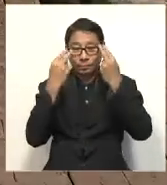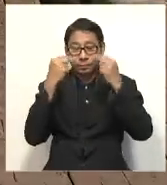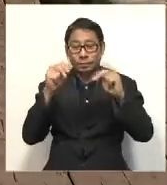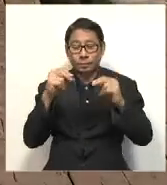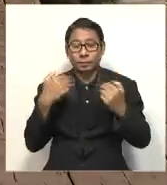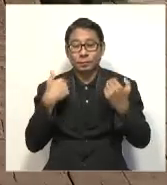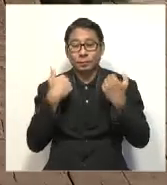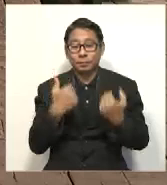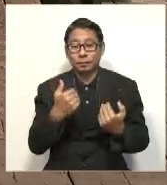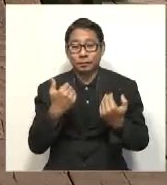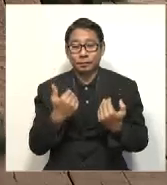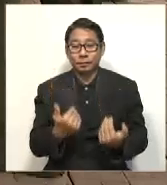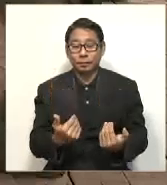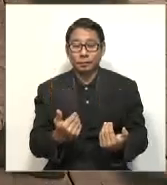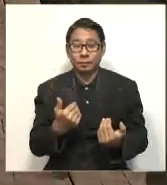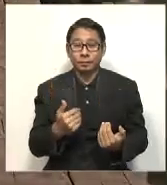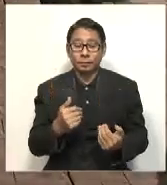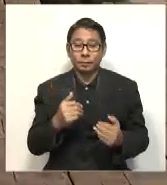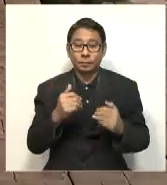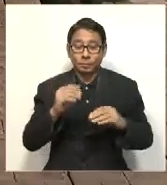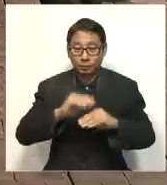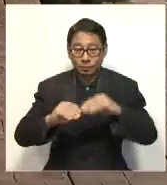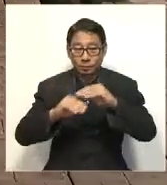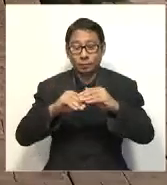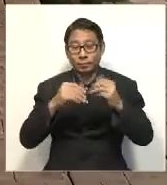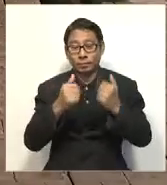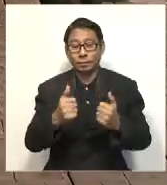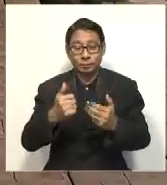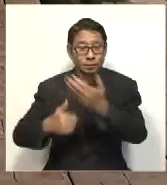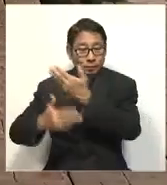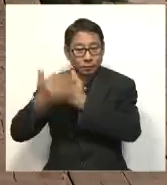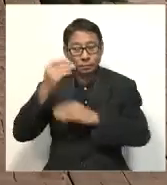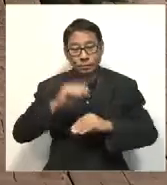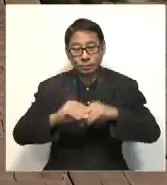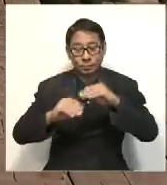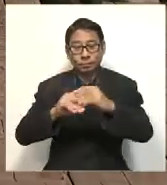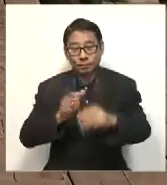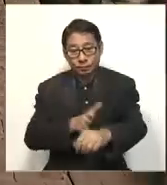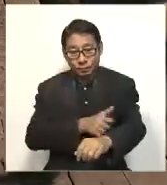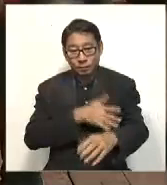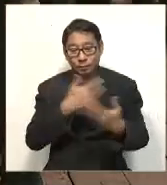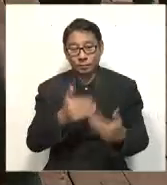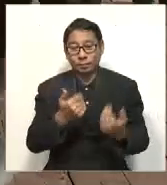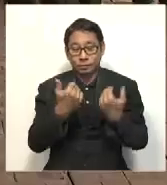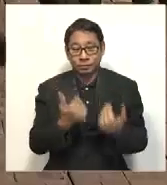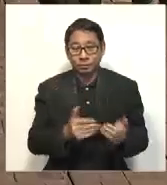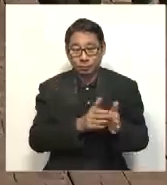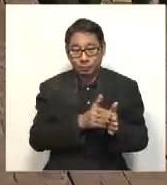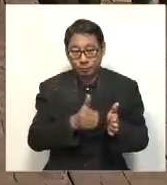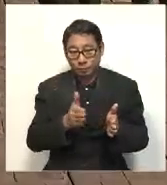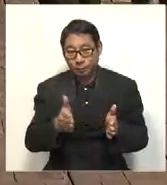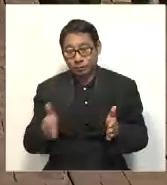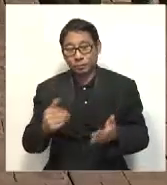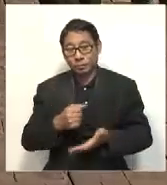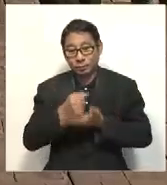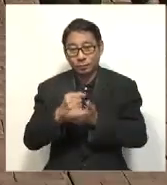อกว่าตอนนี้ค่ะทุกสิ่งทุกอย่างนั้นสามารถที่จะวางโครงการได้เพราะที่ผ่านมาวางโครงการมานานแล้วแต่นับจากนี้ไปทุกคนจะต้อง